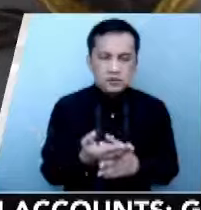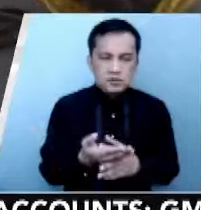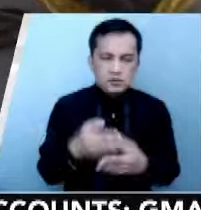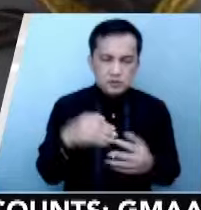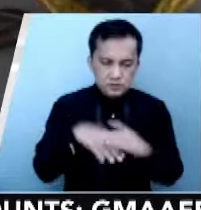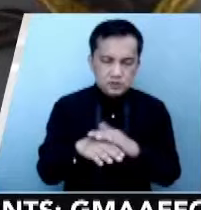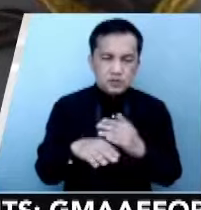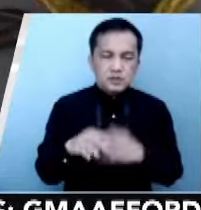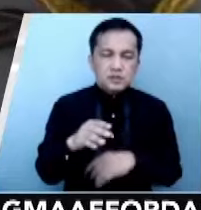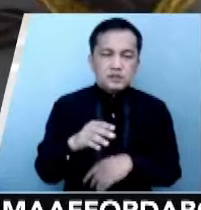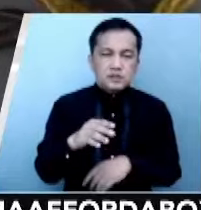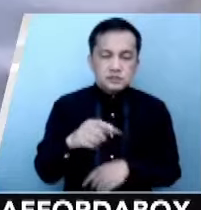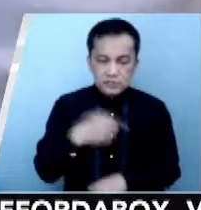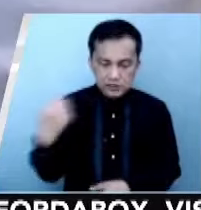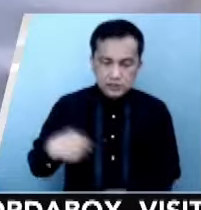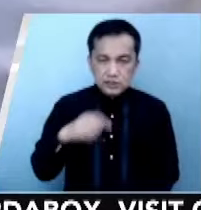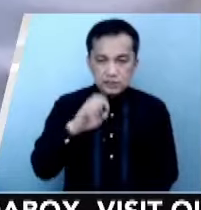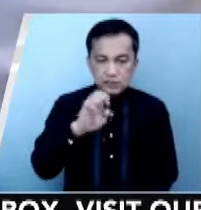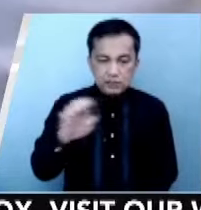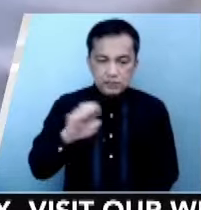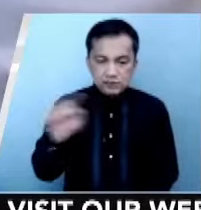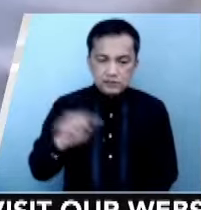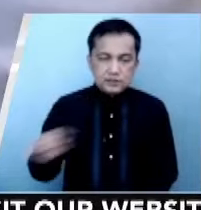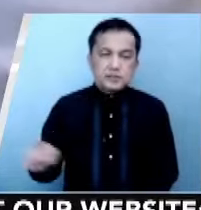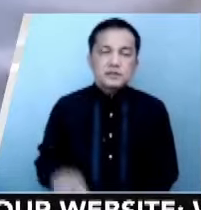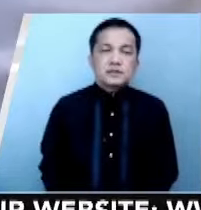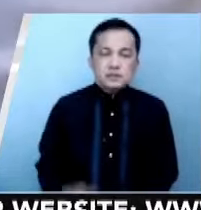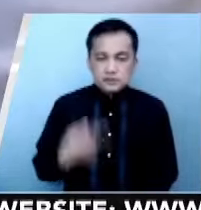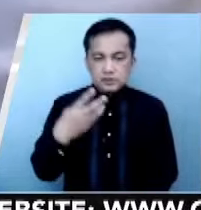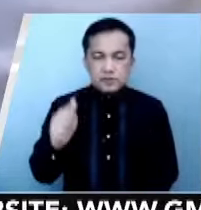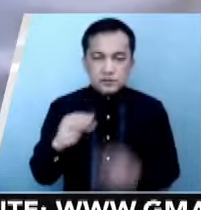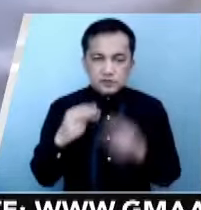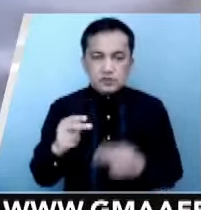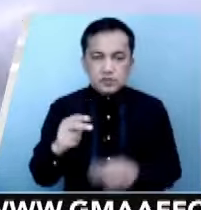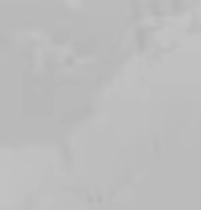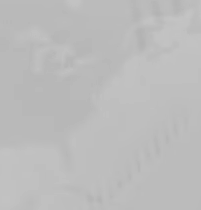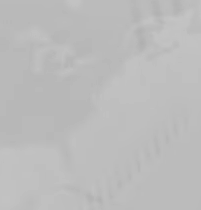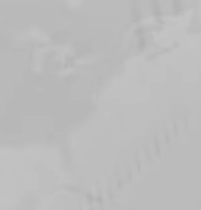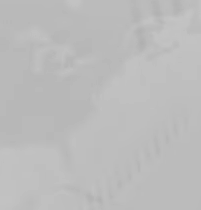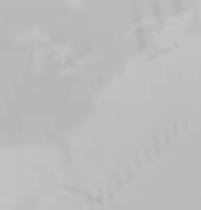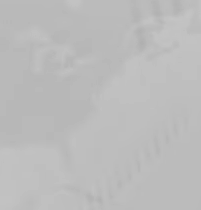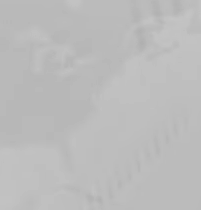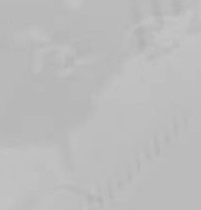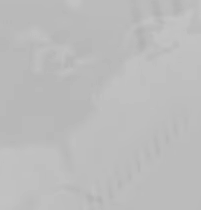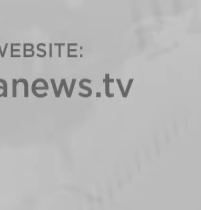EEZ. Para sa GMA Integrated News, Chino Gaston, nakatutok, 24 Oras.